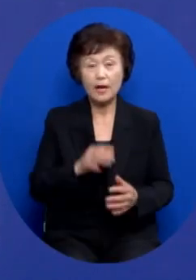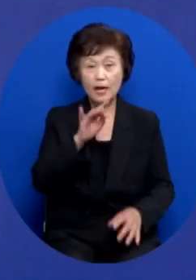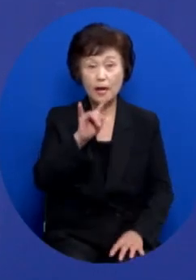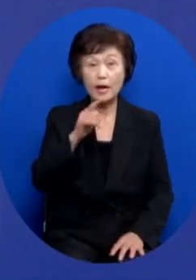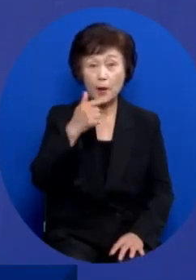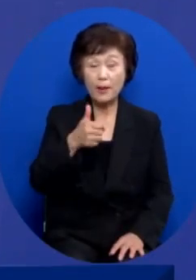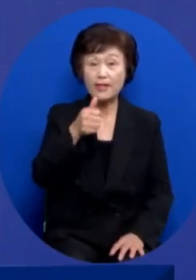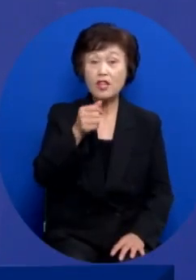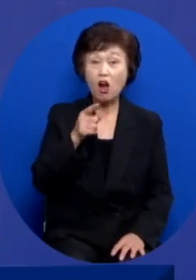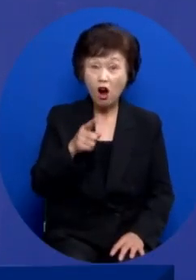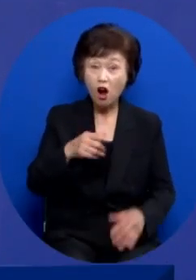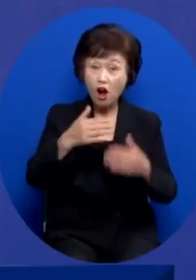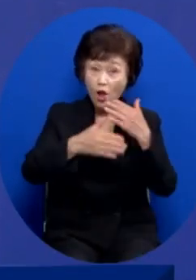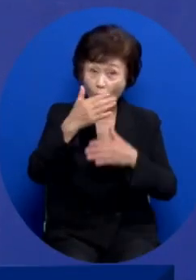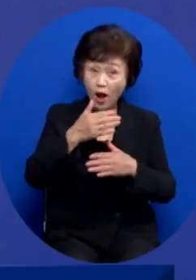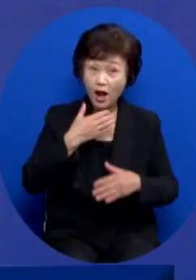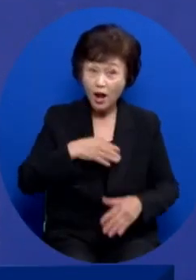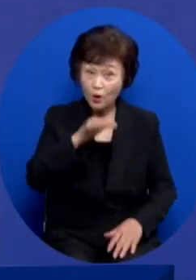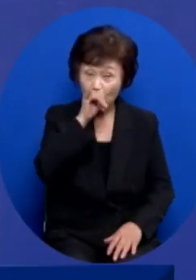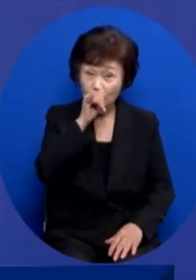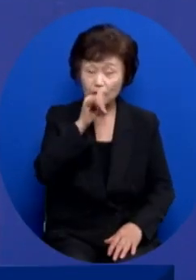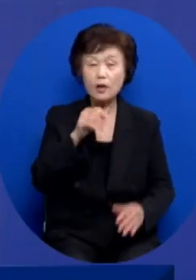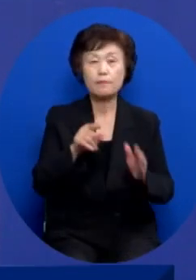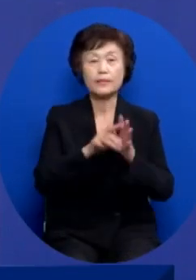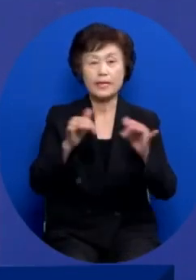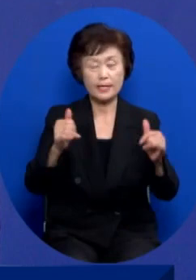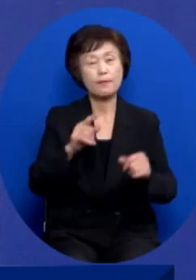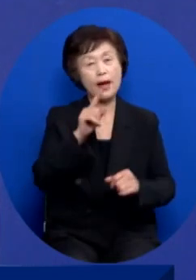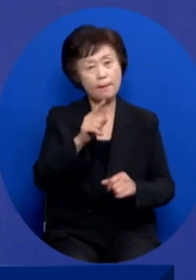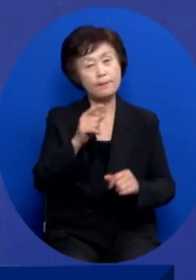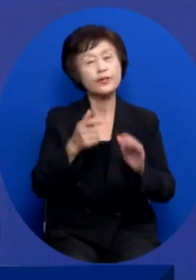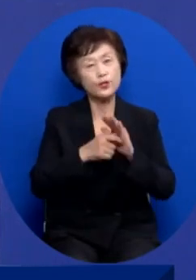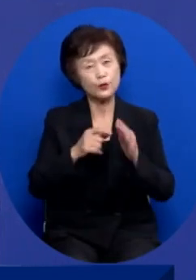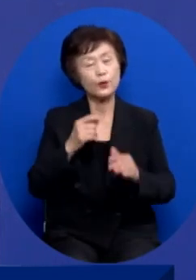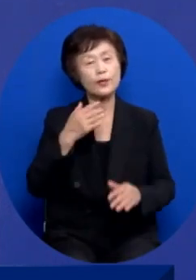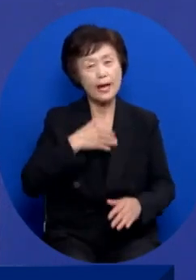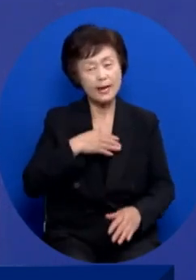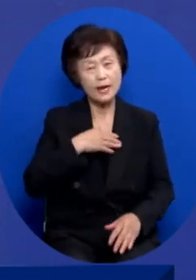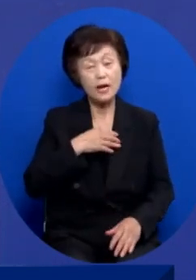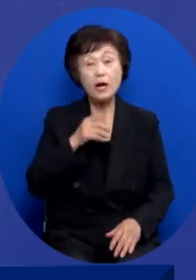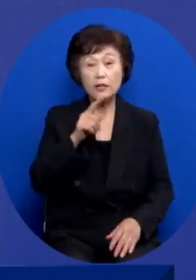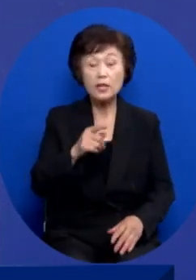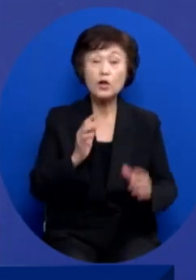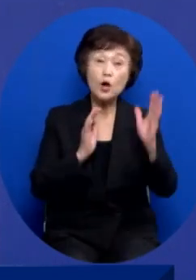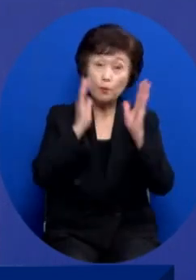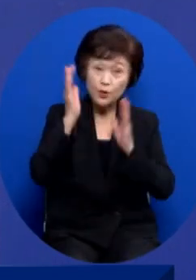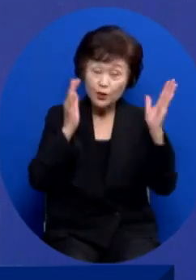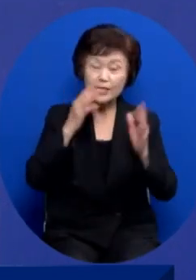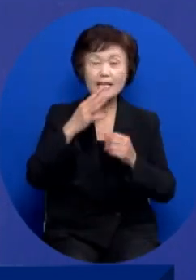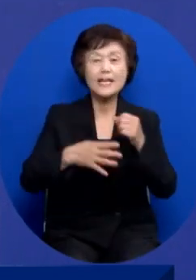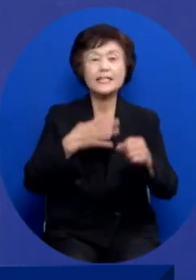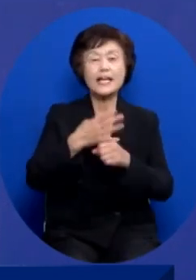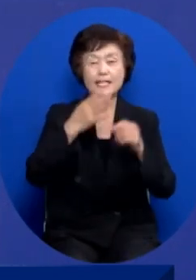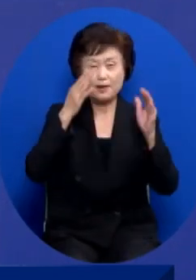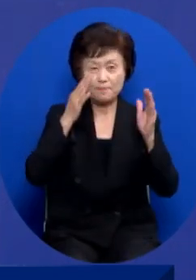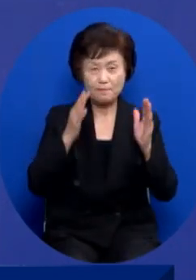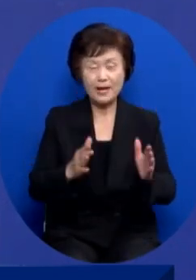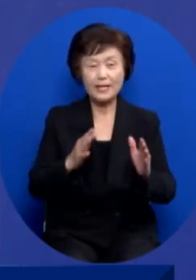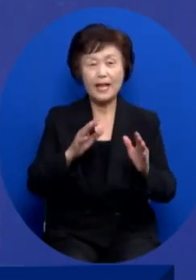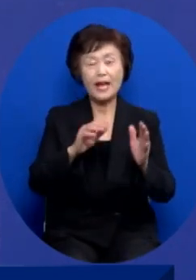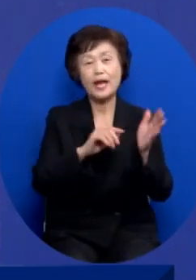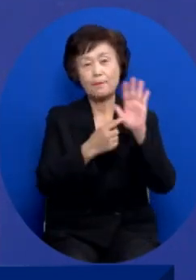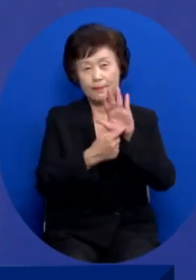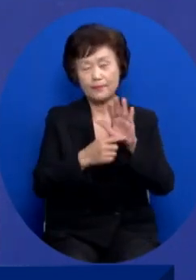벤허란 작품에 대해 기독교인이라면 한 번쯤 들어보셨을 텐데요. 뮤지컬 벤허가 4년 만에 공연되고 있습니다.